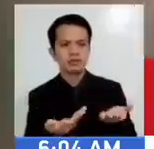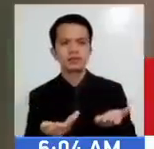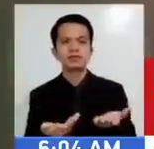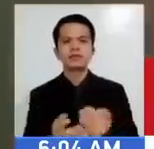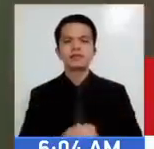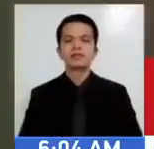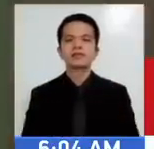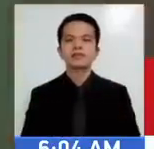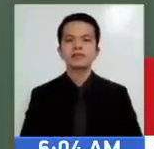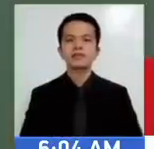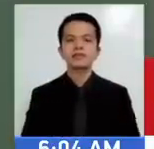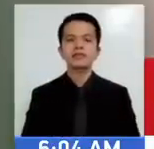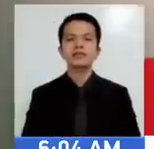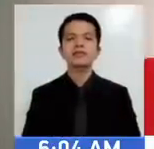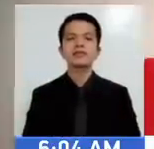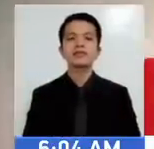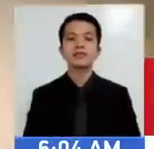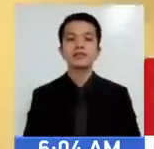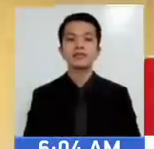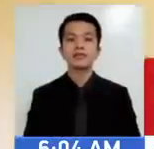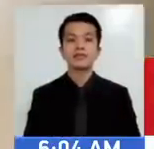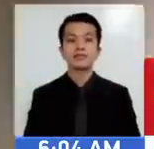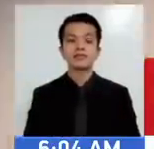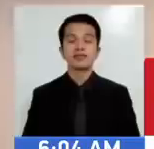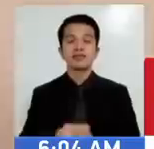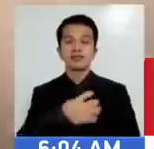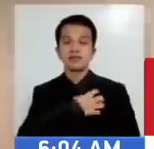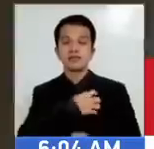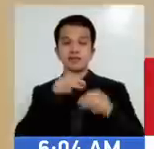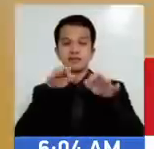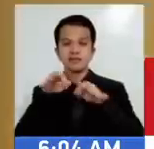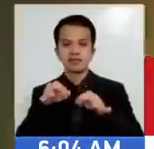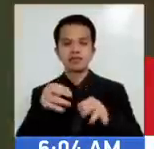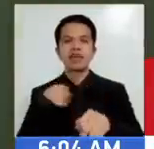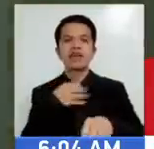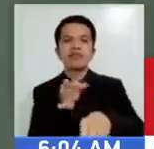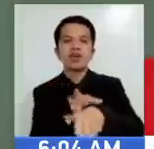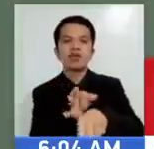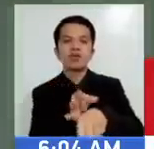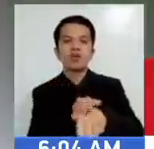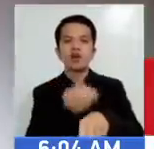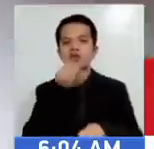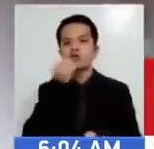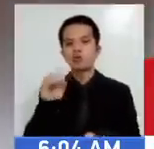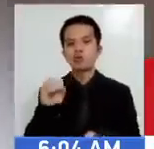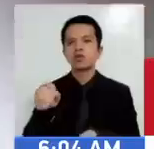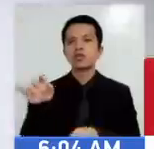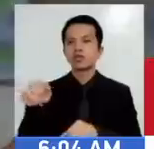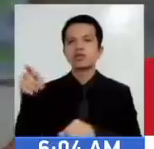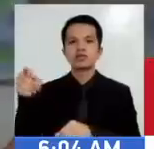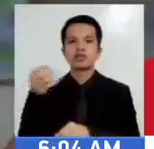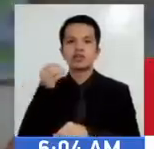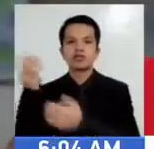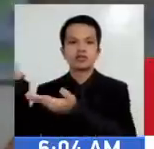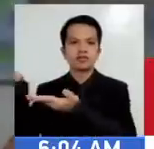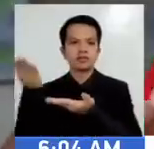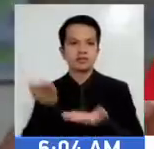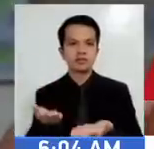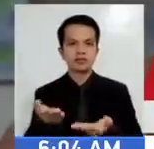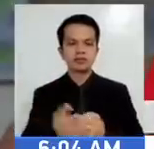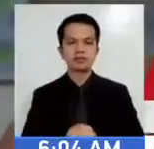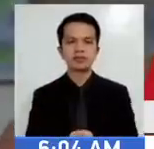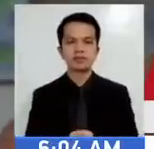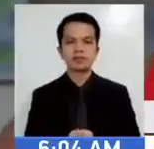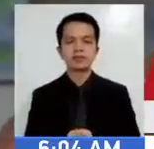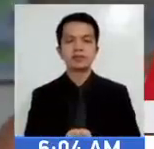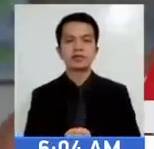Ayon sa pulisya, umorder si De La Cruz online ng relo at siya rin mismo ang nag-book ng rider na magdadala sa kanya nito. Nung dumating siya doon sa harap ng